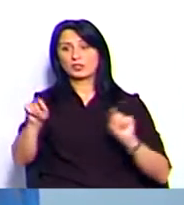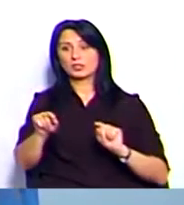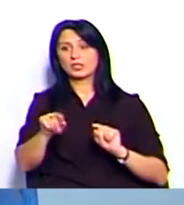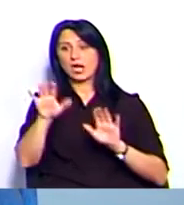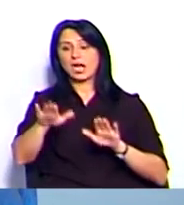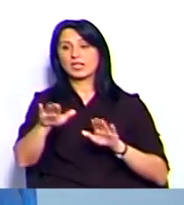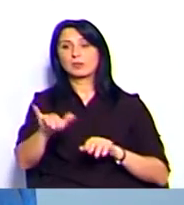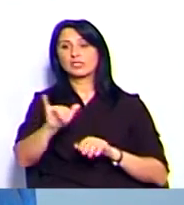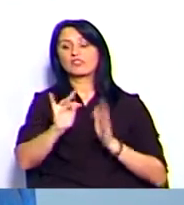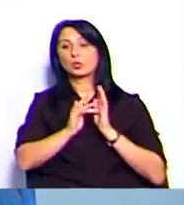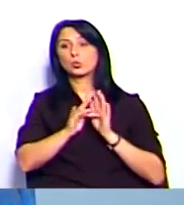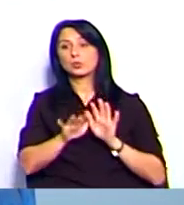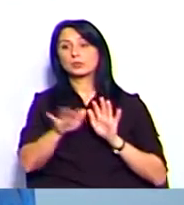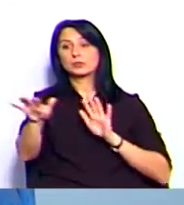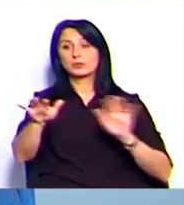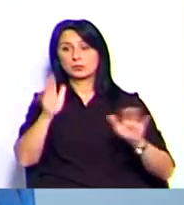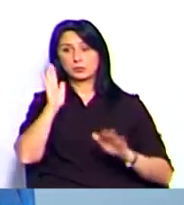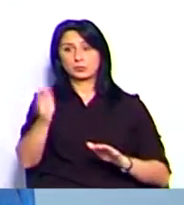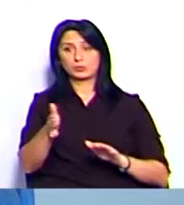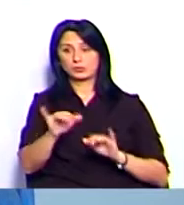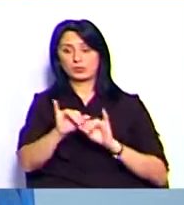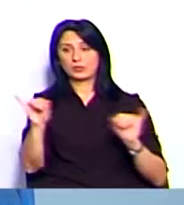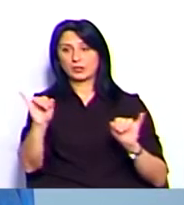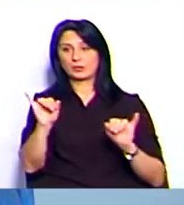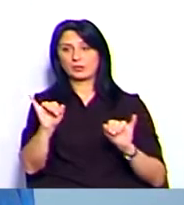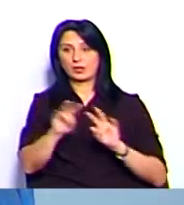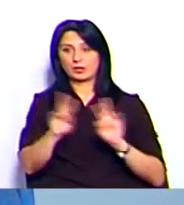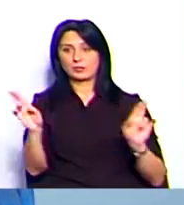ლოკალურად იმ ადგილებზე, სადაც ტურიზმი მაქსიმალურად უნდა განვითარდეს,